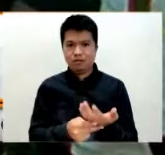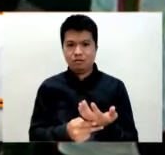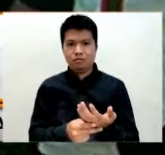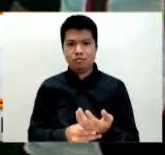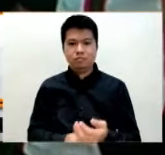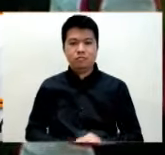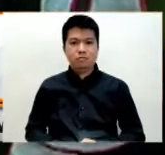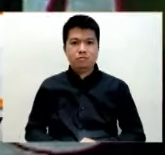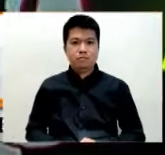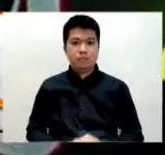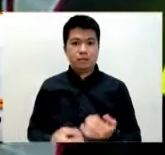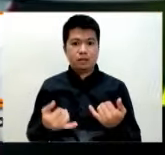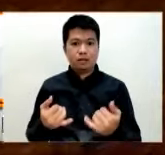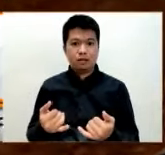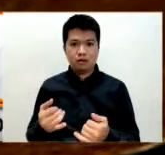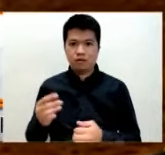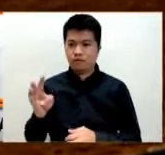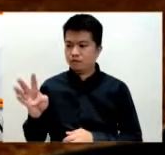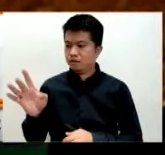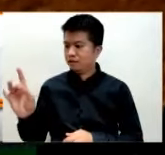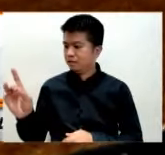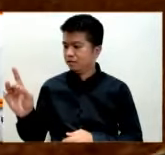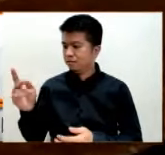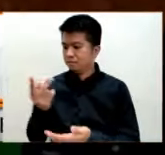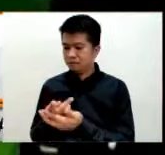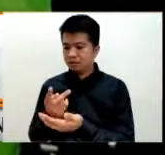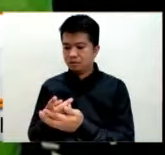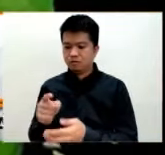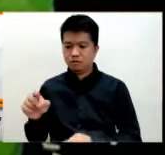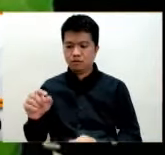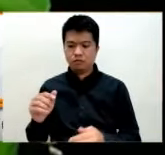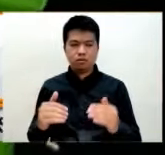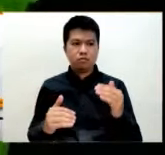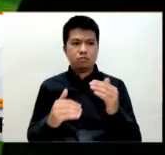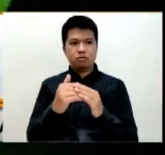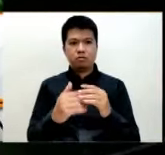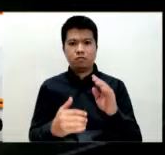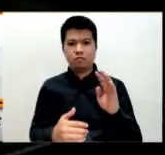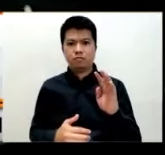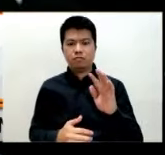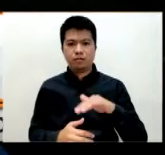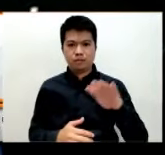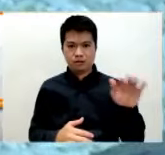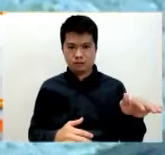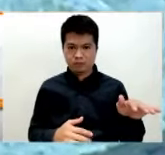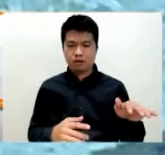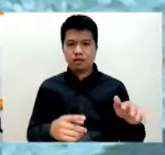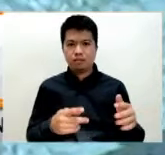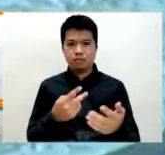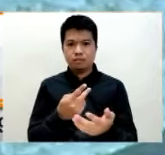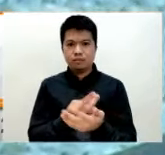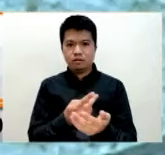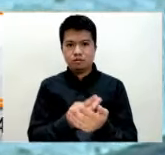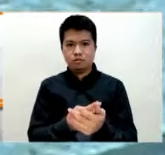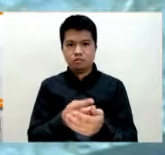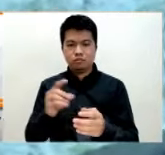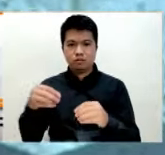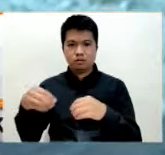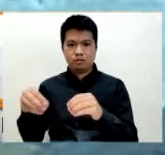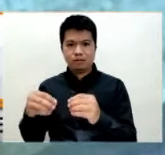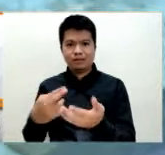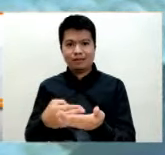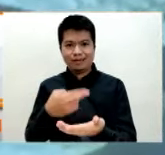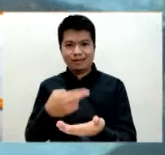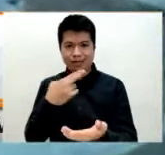naglalaro pa rin sa 48 pesos hanggang 55 pesos ang retail price ng bigas sa mga palengke. Kaya para mapababa pa lalo